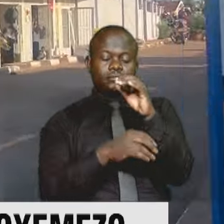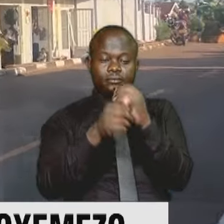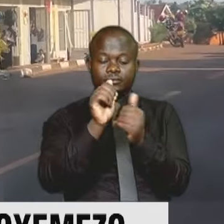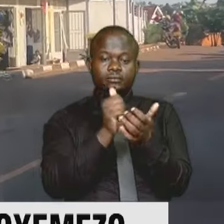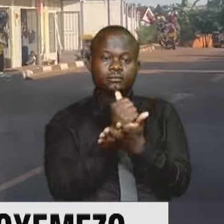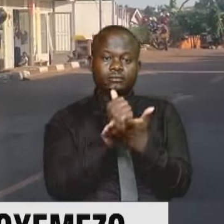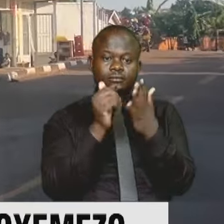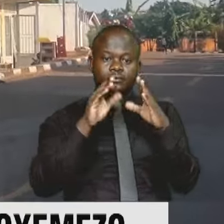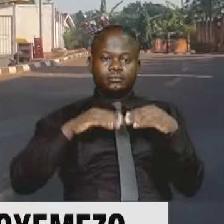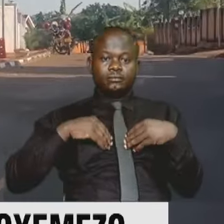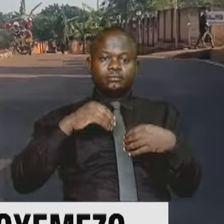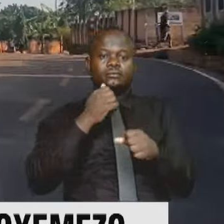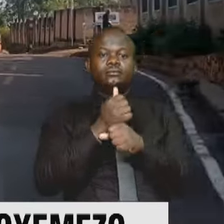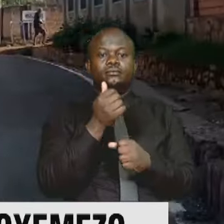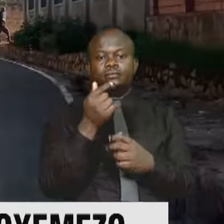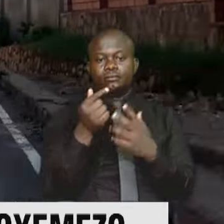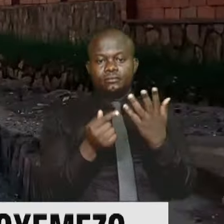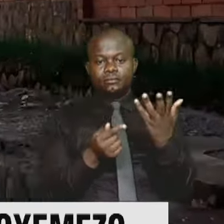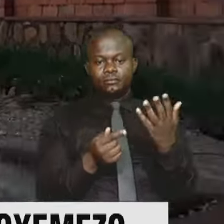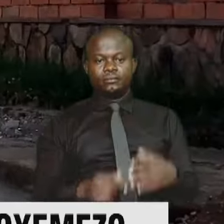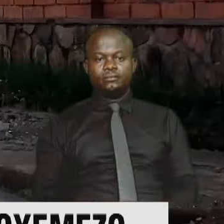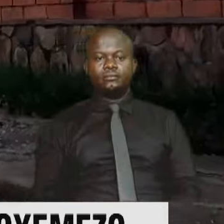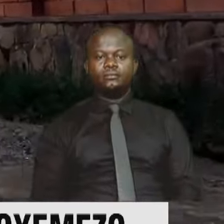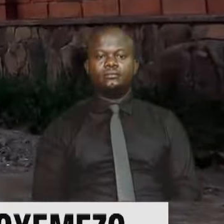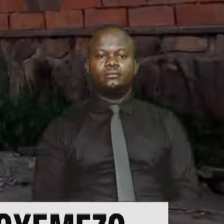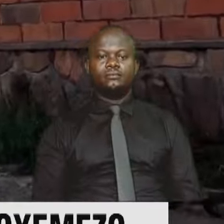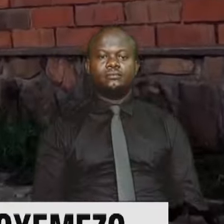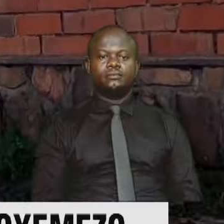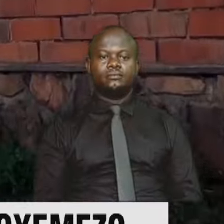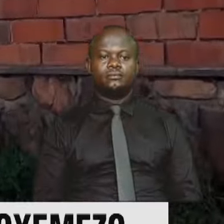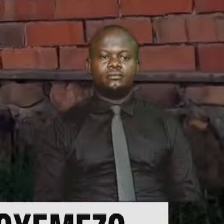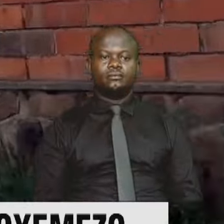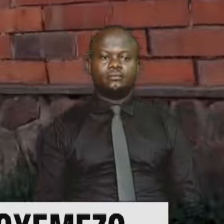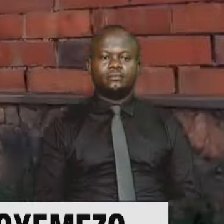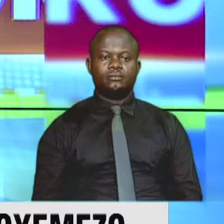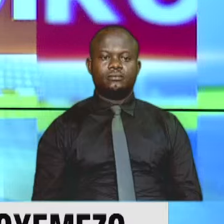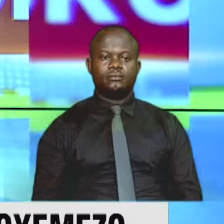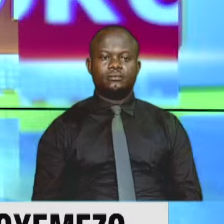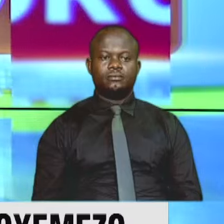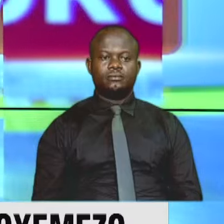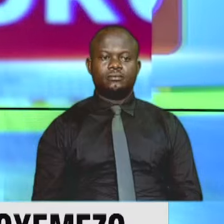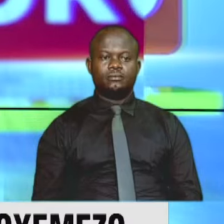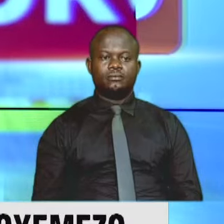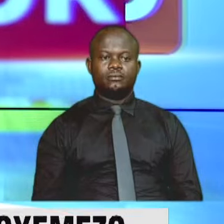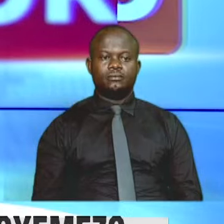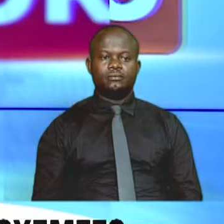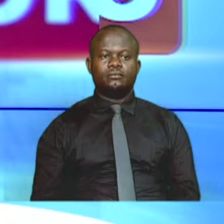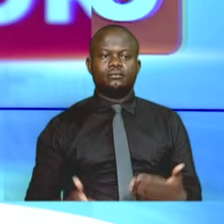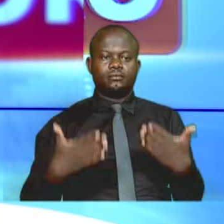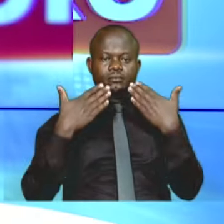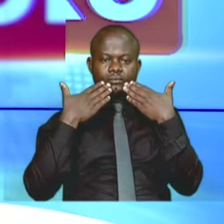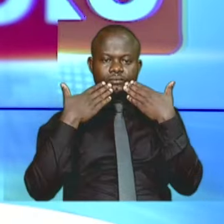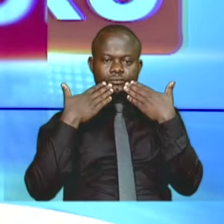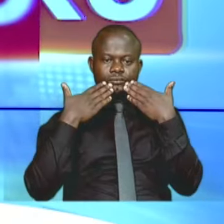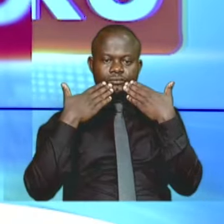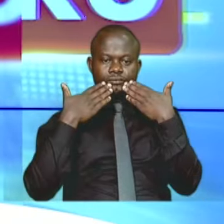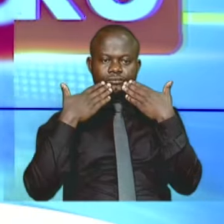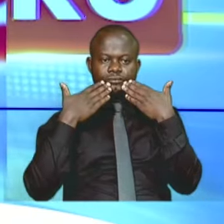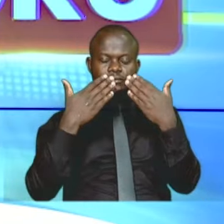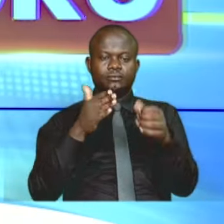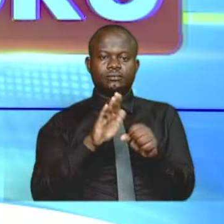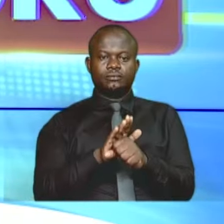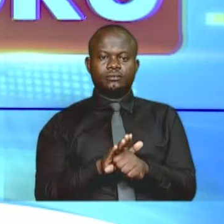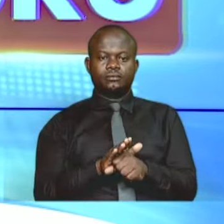ibyangombwa bibemerera gukora aka kazi. Jean Paul Turatsinze mu mujyi wa Kigali. Urakoze cyane Jean Paul. Urwego